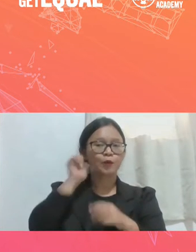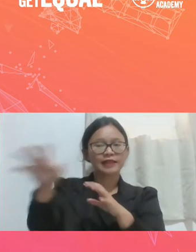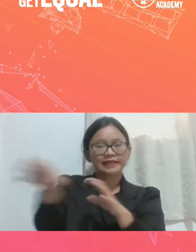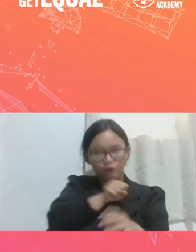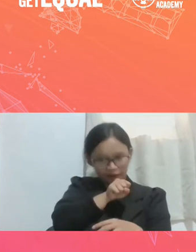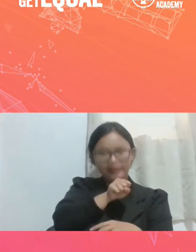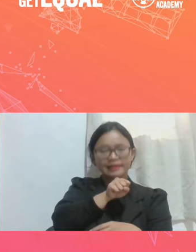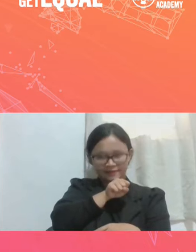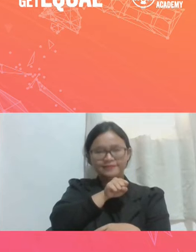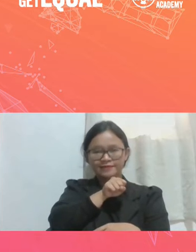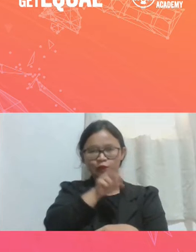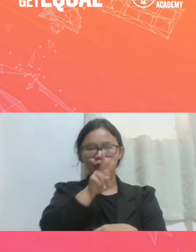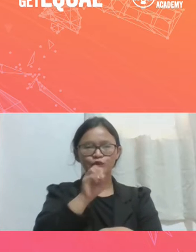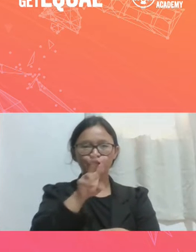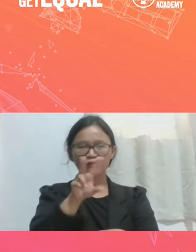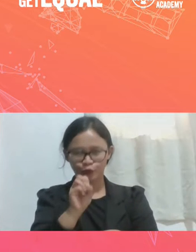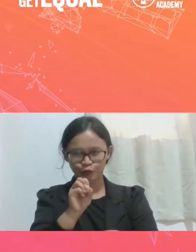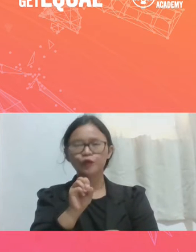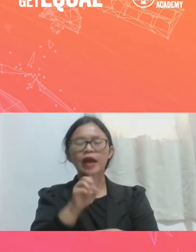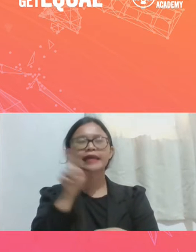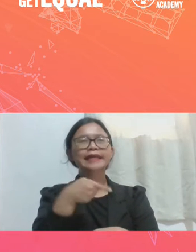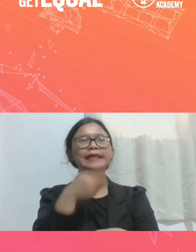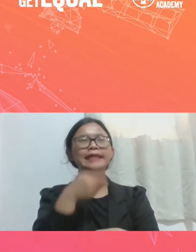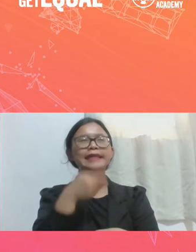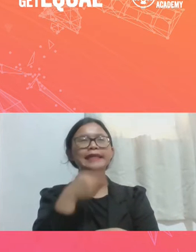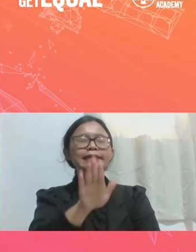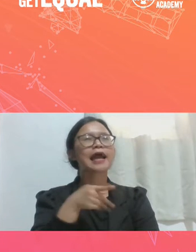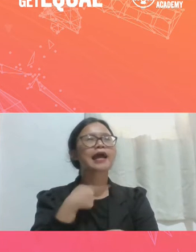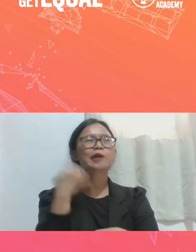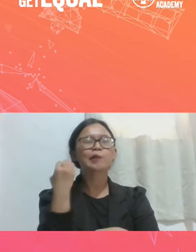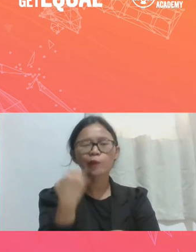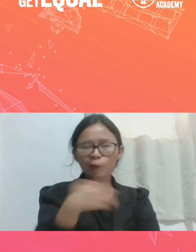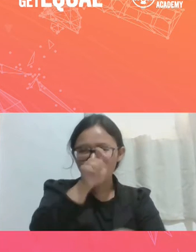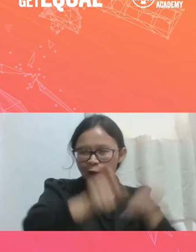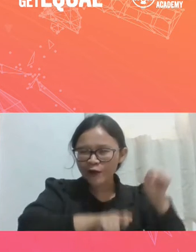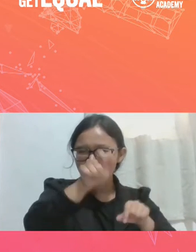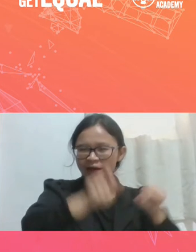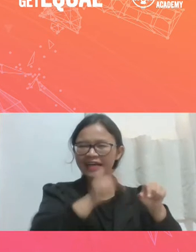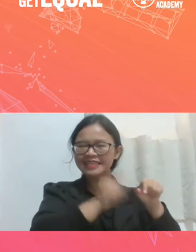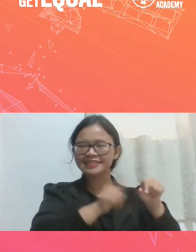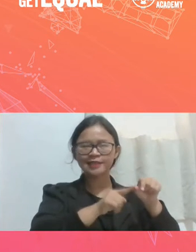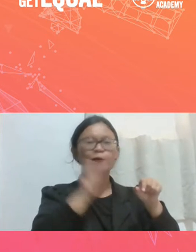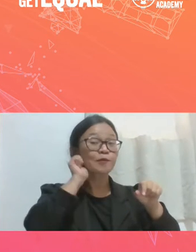2020. Akan bersama nanti teman-teman yang telah men-takeover 5 posisi penting.